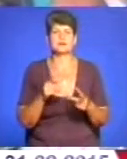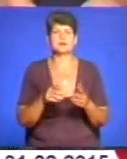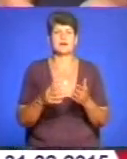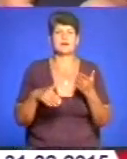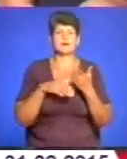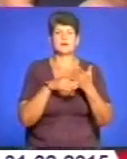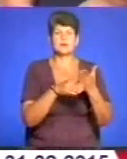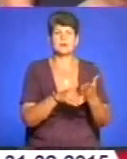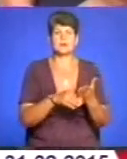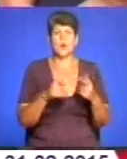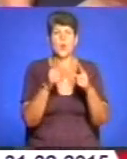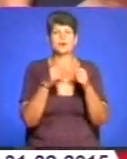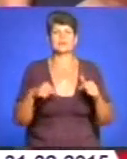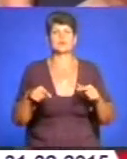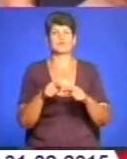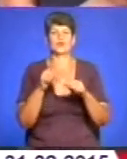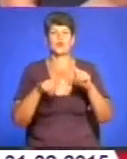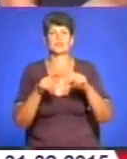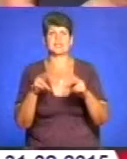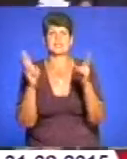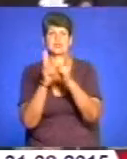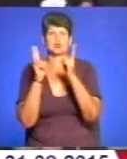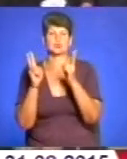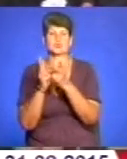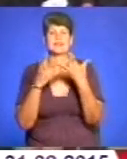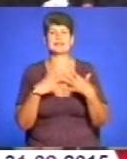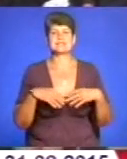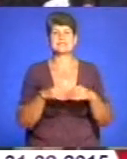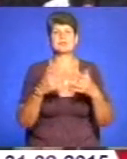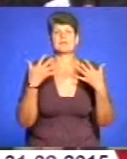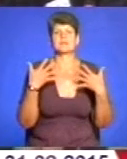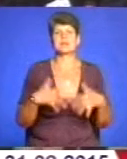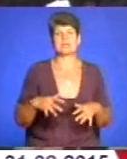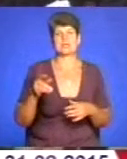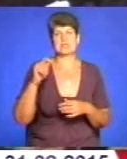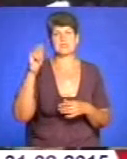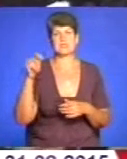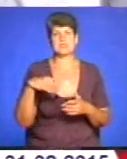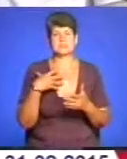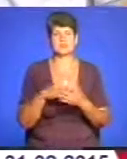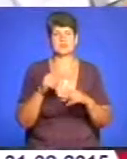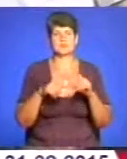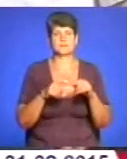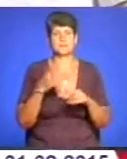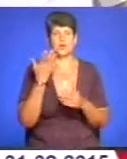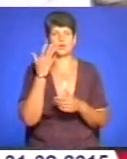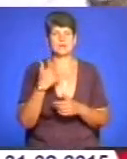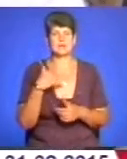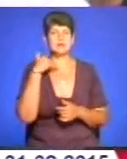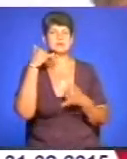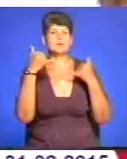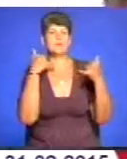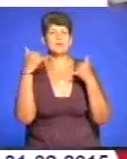і психологів організовує родинні зустрічі для сімей, які втратили на війні своїх рідних. Коли я дзвонила,